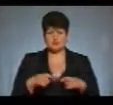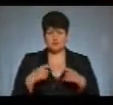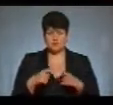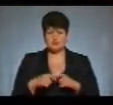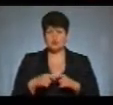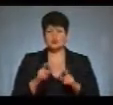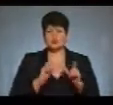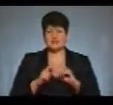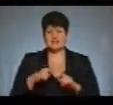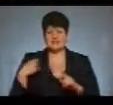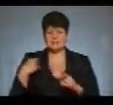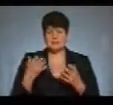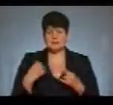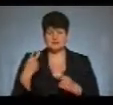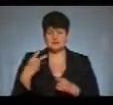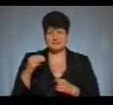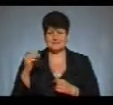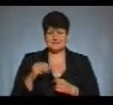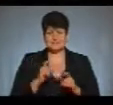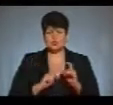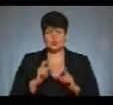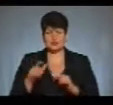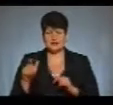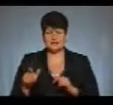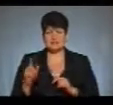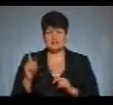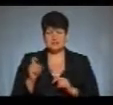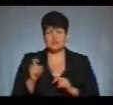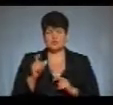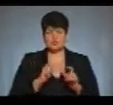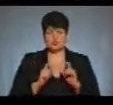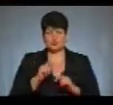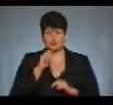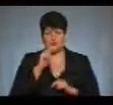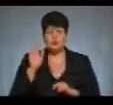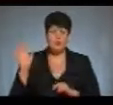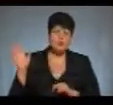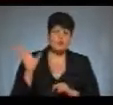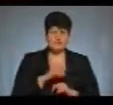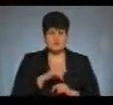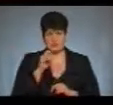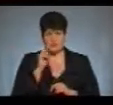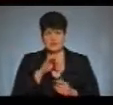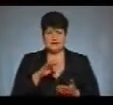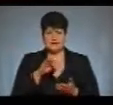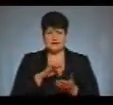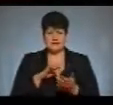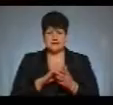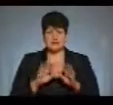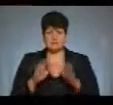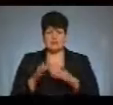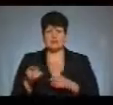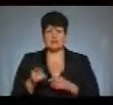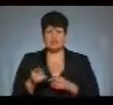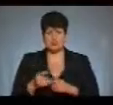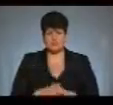милі бере участь близько 20 000 студентів майже із 100 вузів України, по всій Україні. А центральна подія сьогодні в